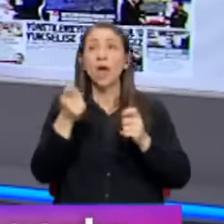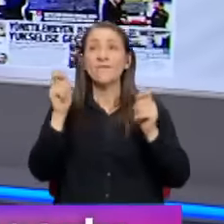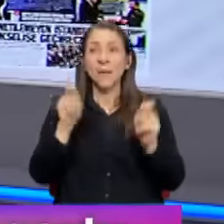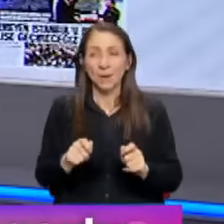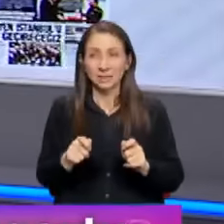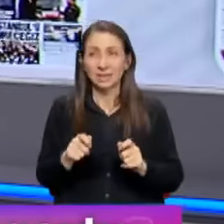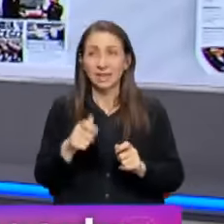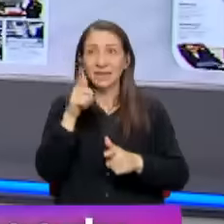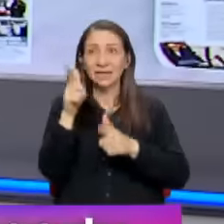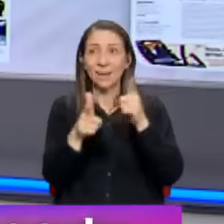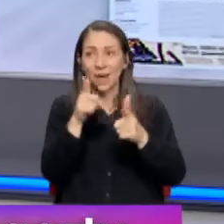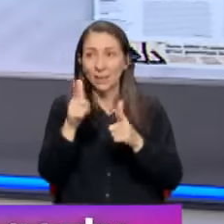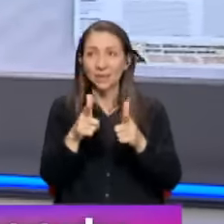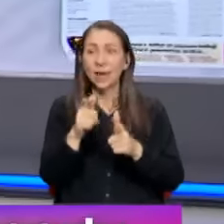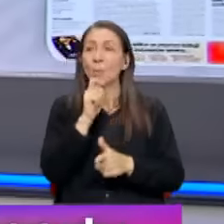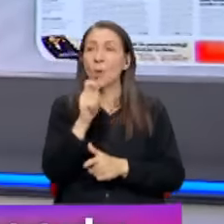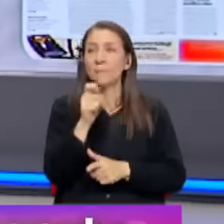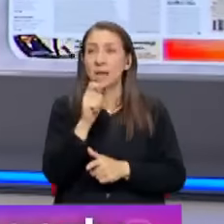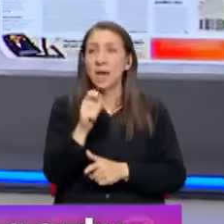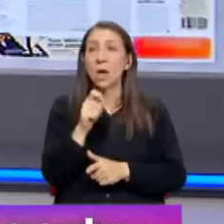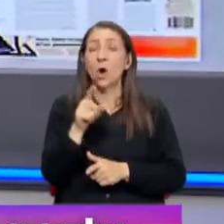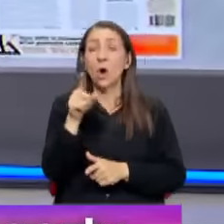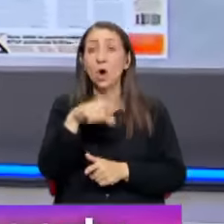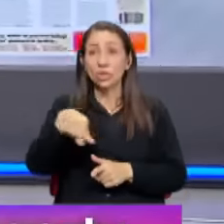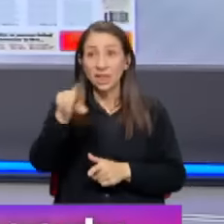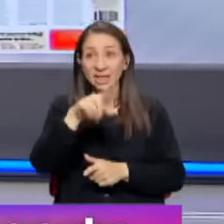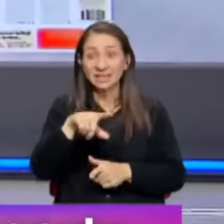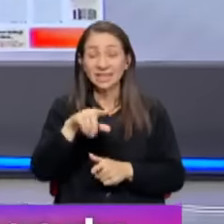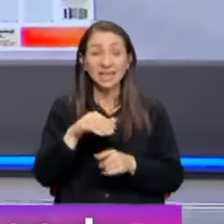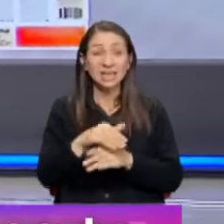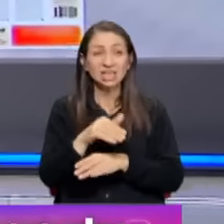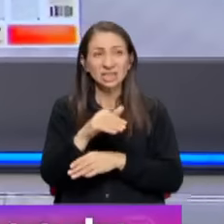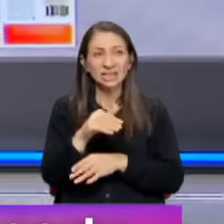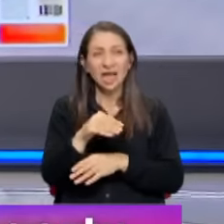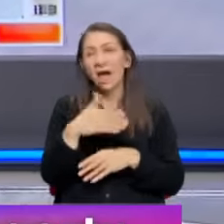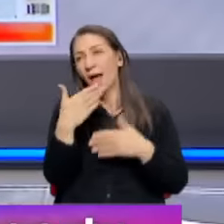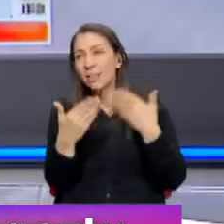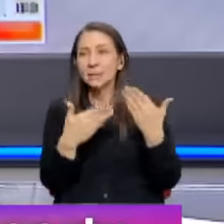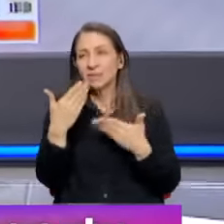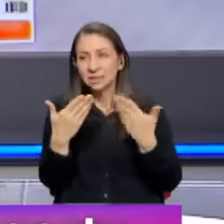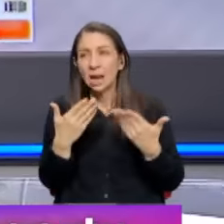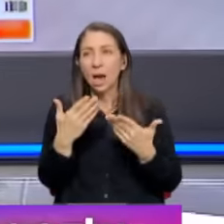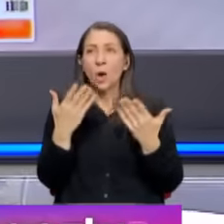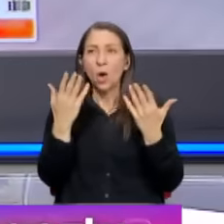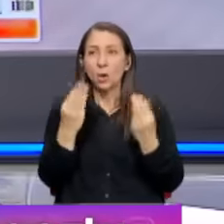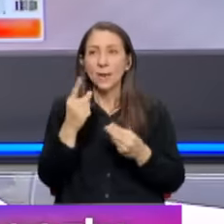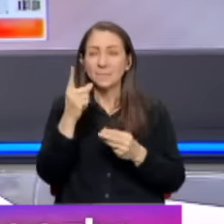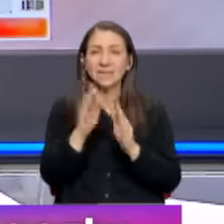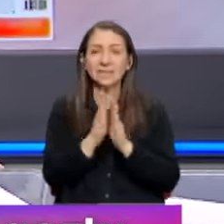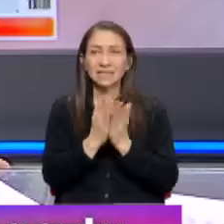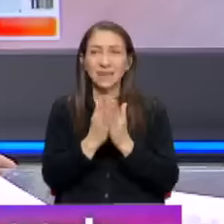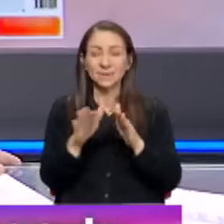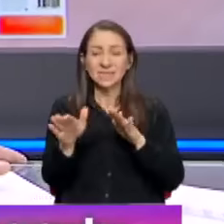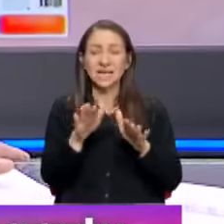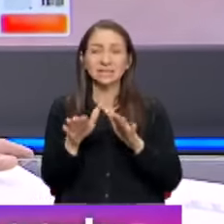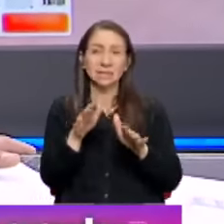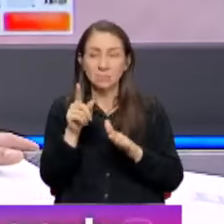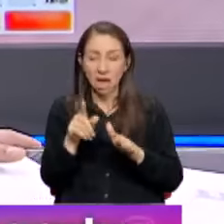yapan kameramanlar, muhabirler, onların yaşadıklarını anlatmasıyla oluşturulan bir kitaptı.